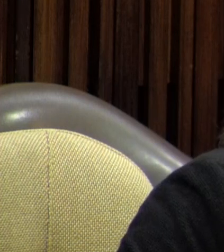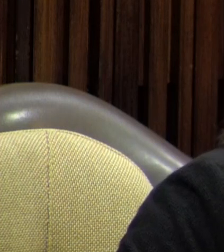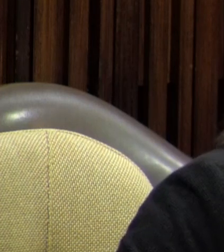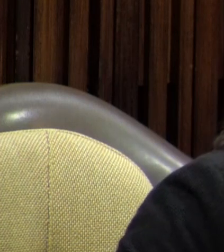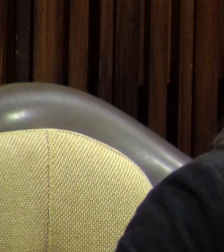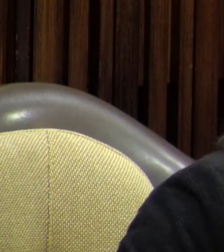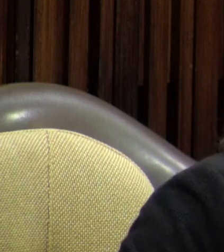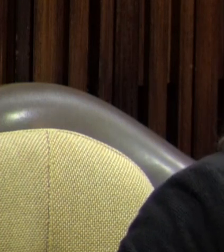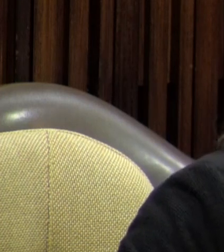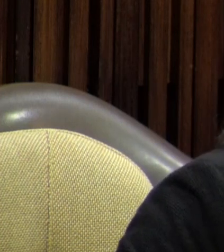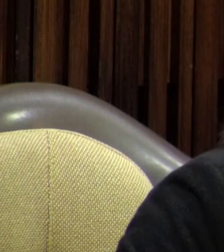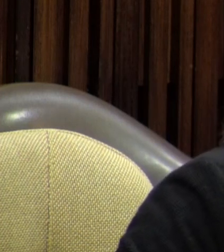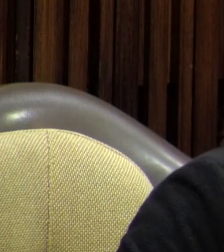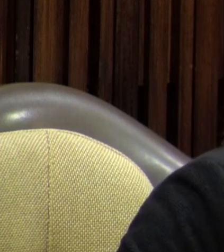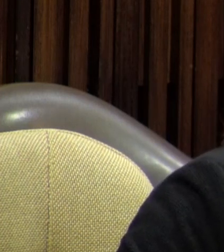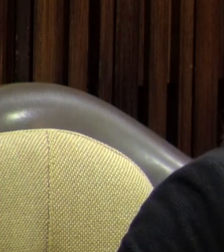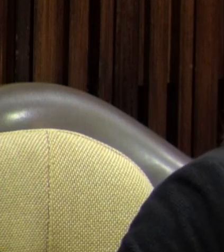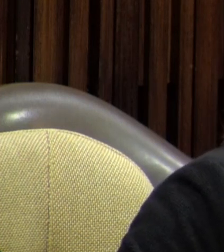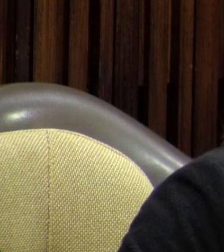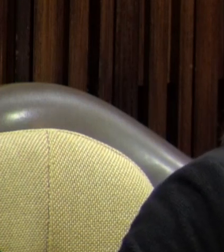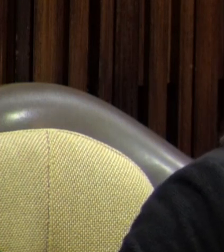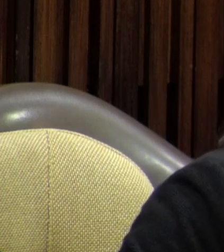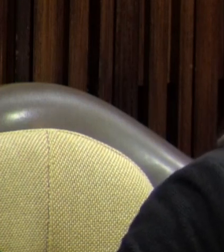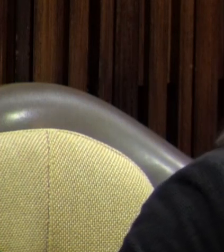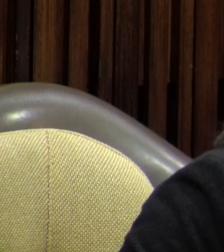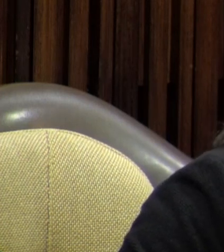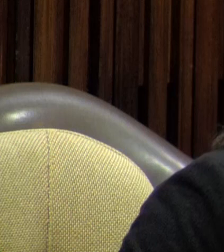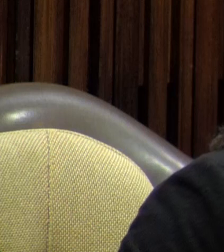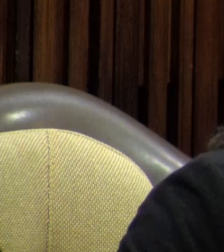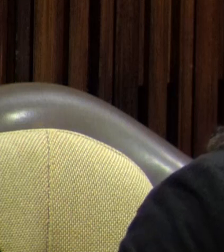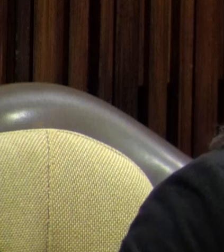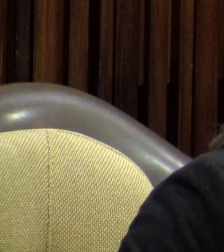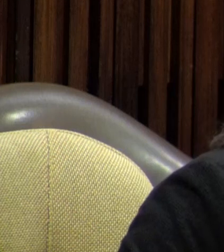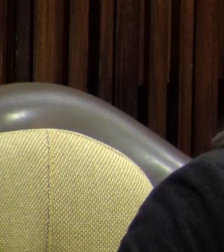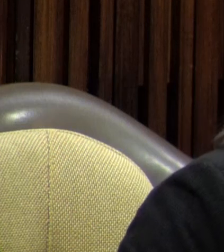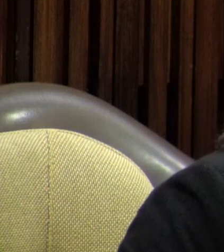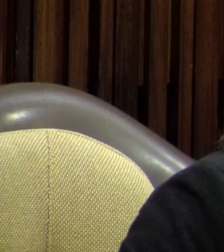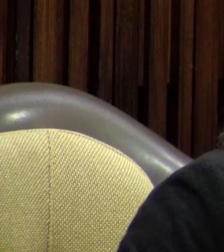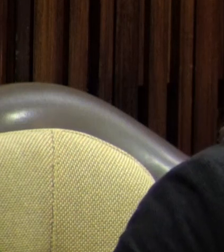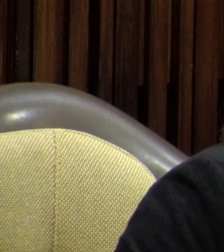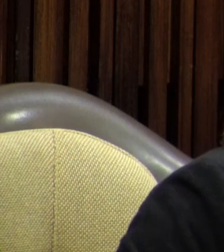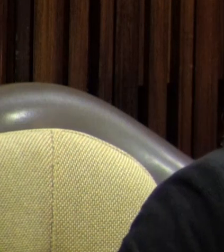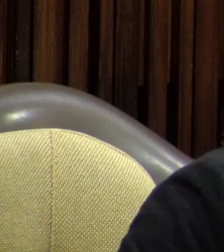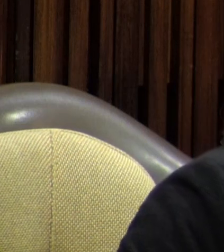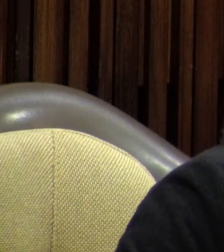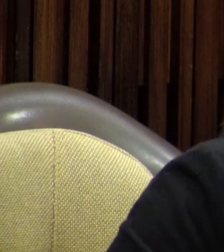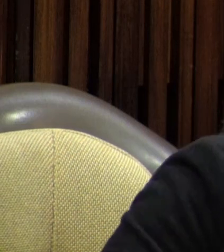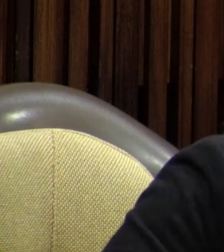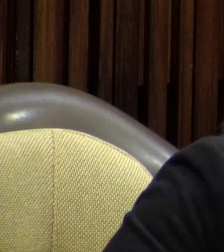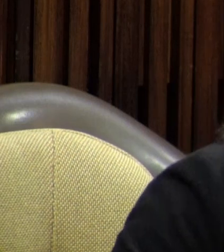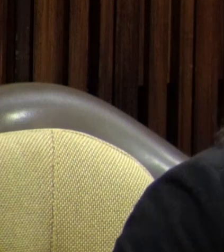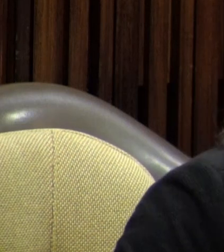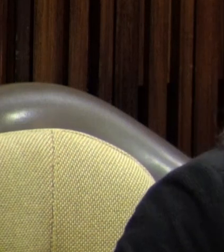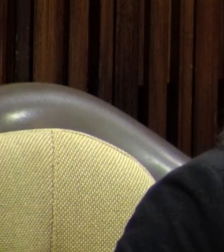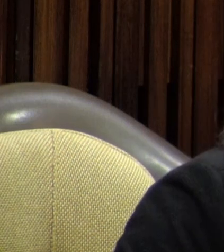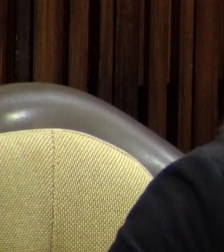prétexte que maintenant on découvre un certain nombre de difficultés techniques vraiment je trouve que ça n'est pas sérieux et vos arguments qui consiste à dire ah